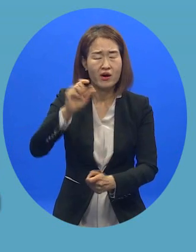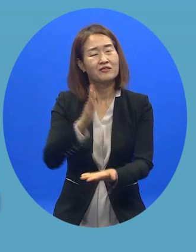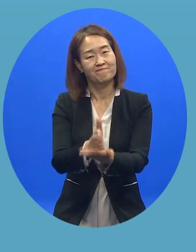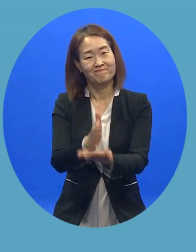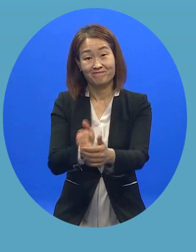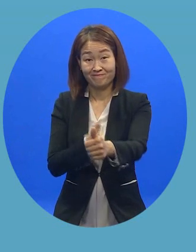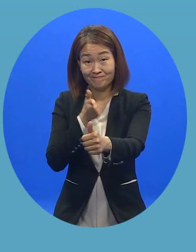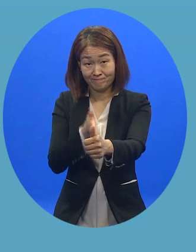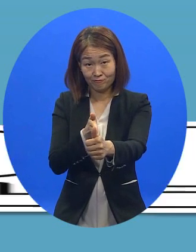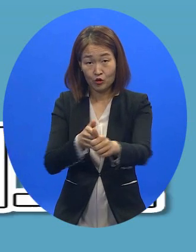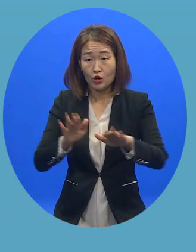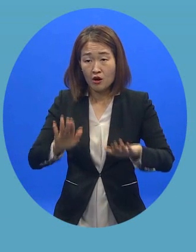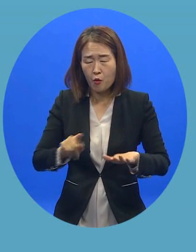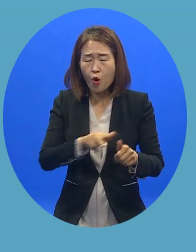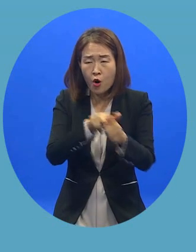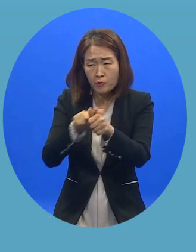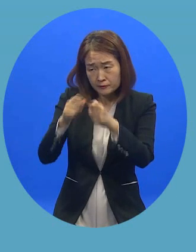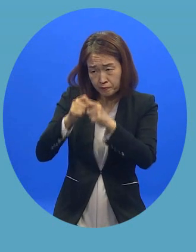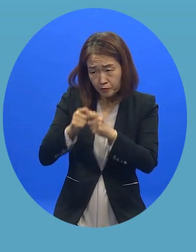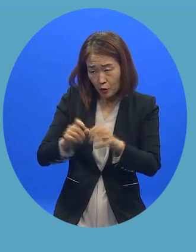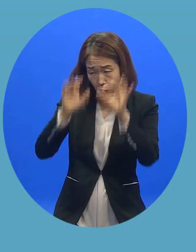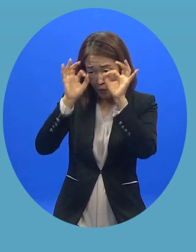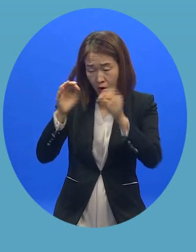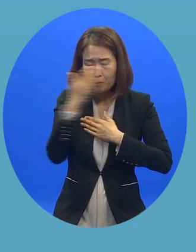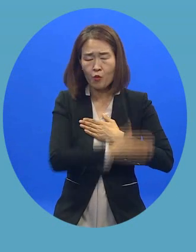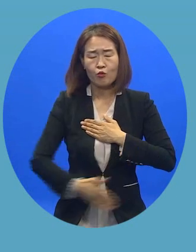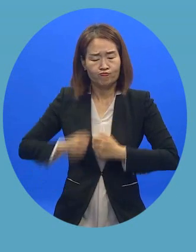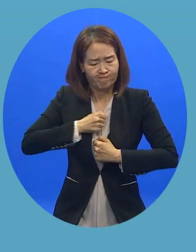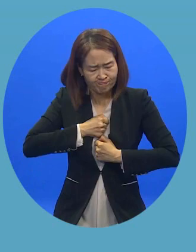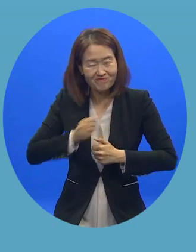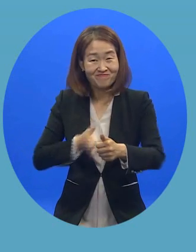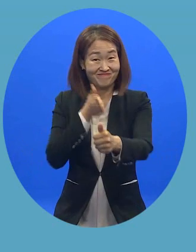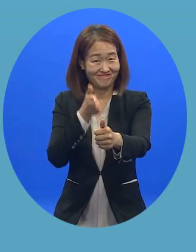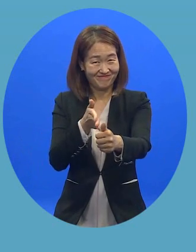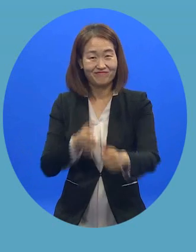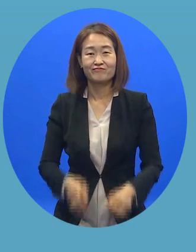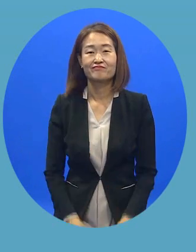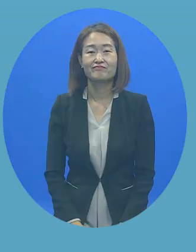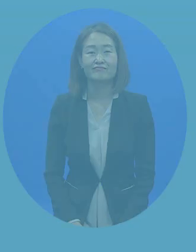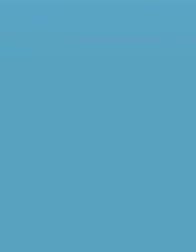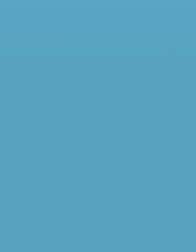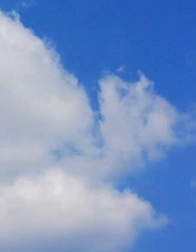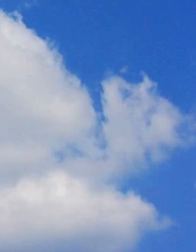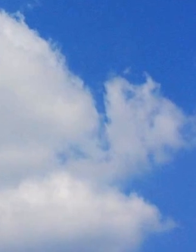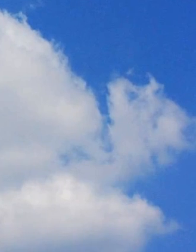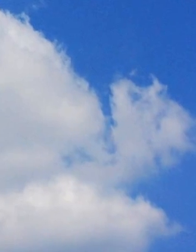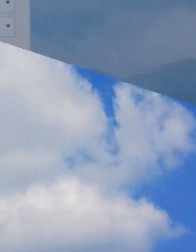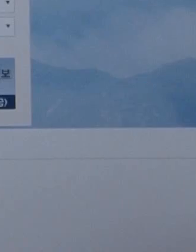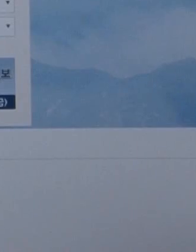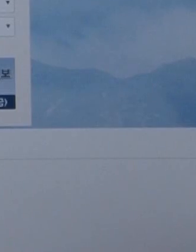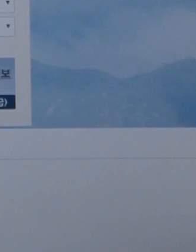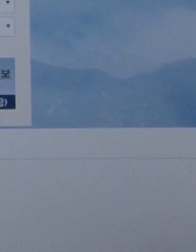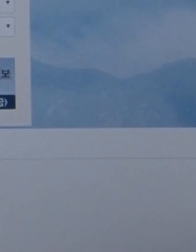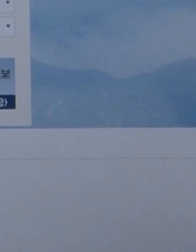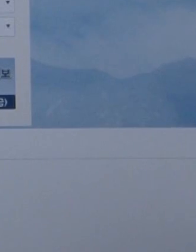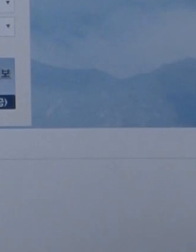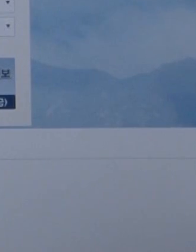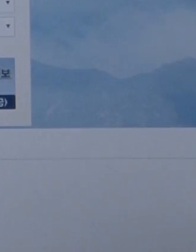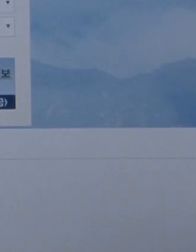게 좋겠습니다. 기상정보 꼼꼼히 확인하셔서 건강 챙기는 한 주 되시기 바랍니다.